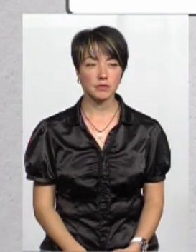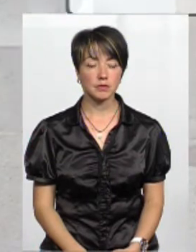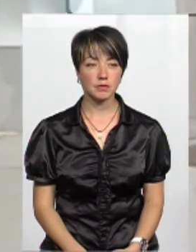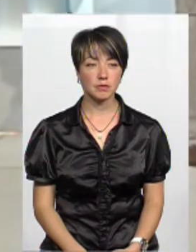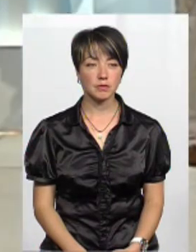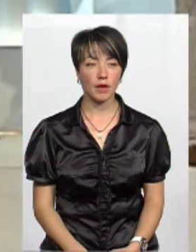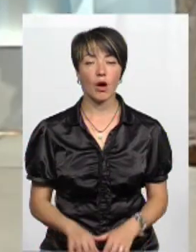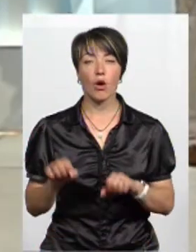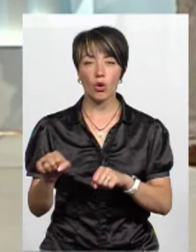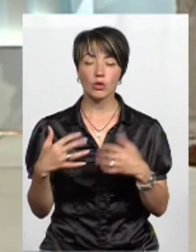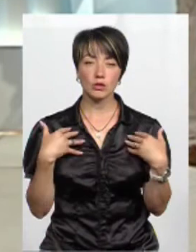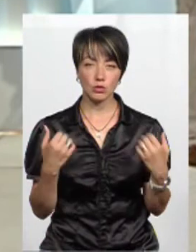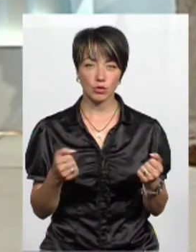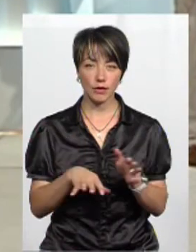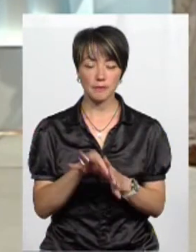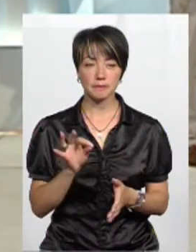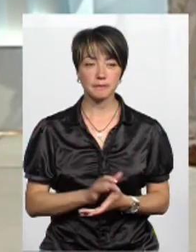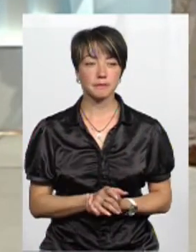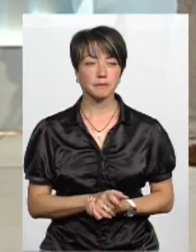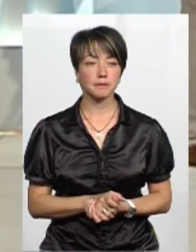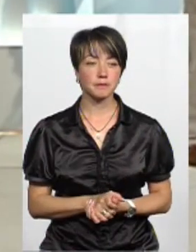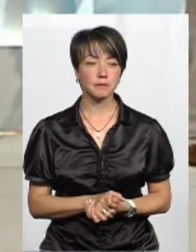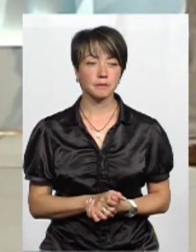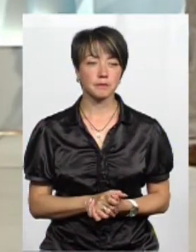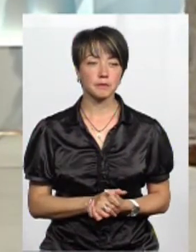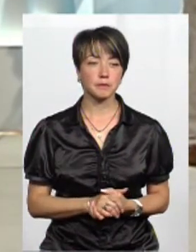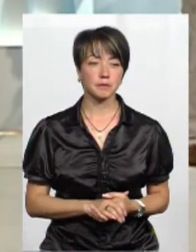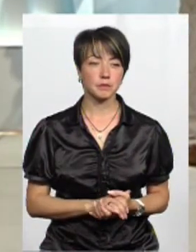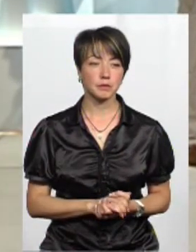Ну, давайте охорона здоров'я. Прошу, охорона здоров'я.